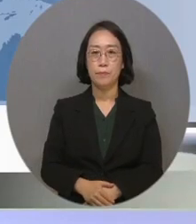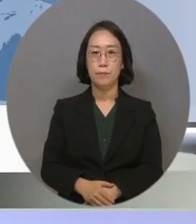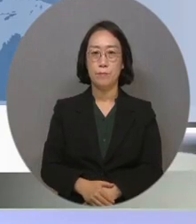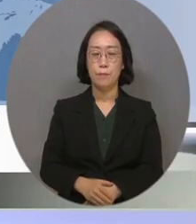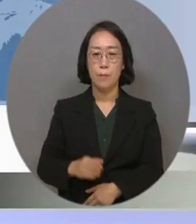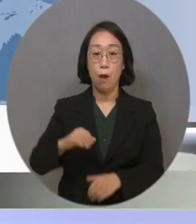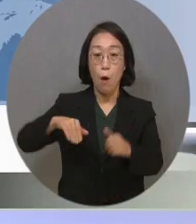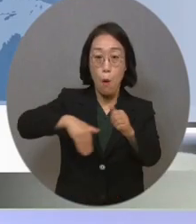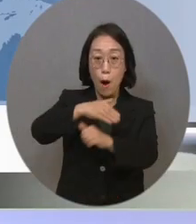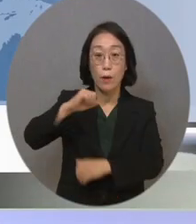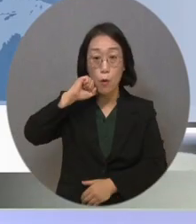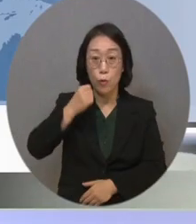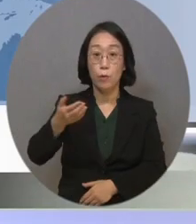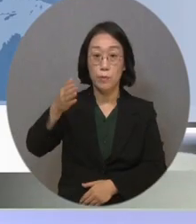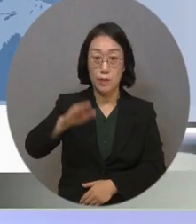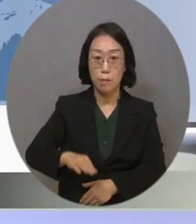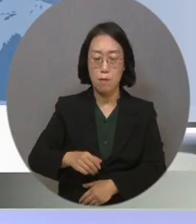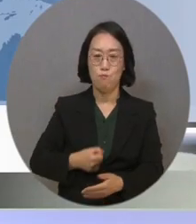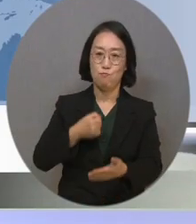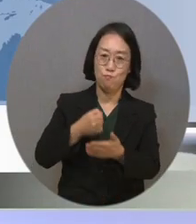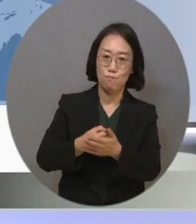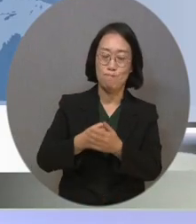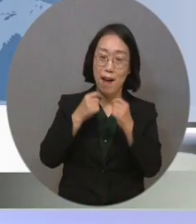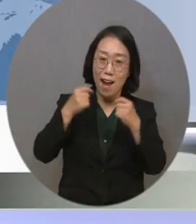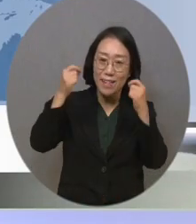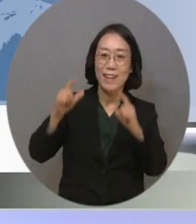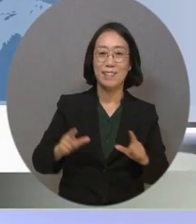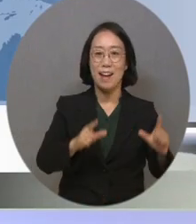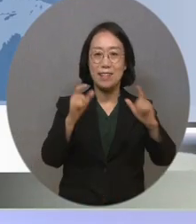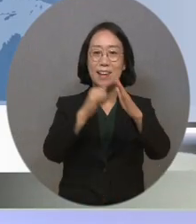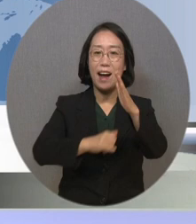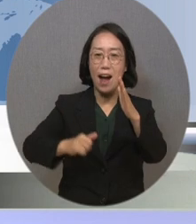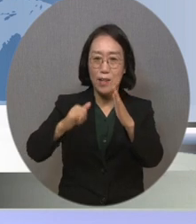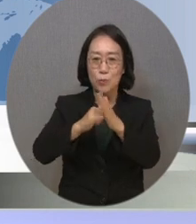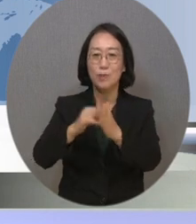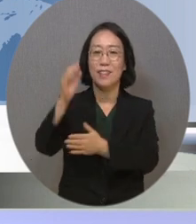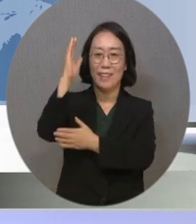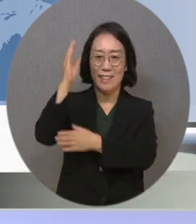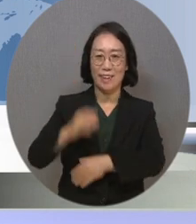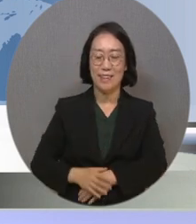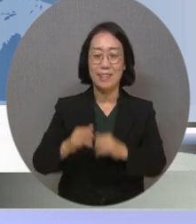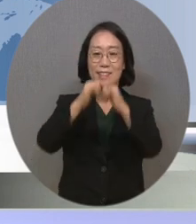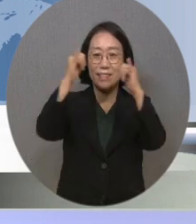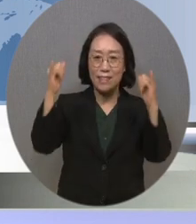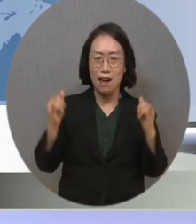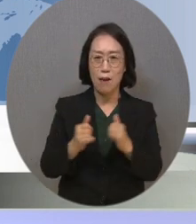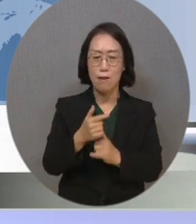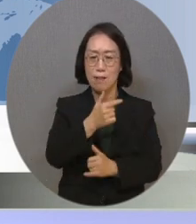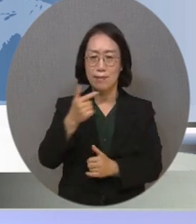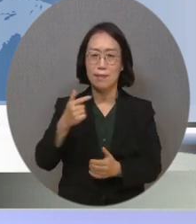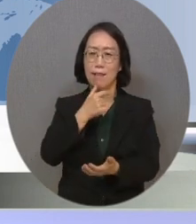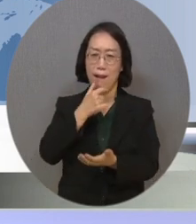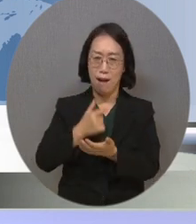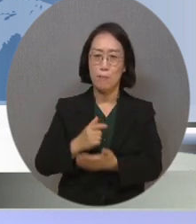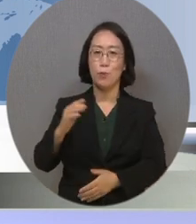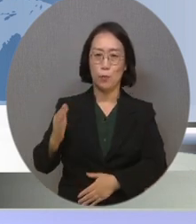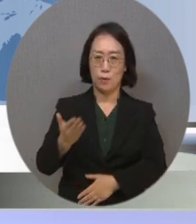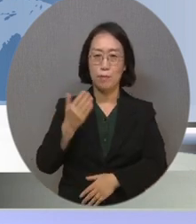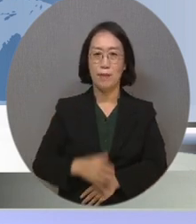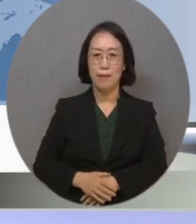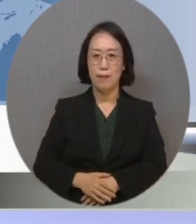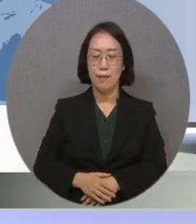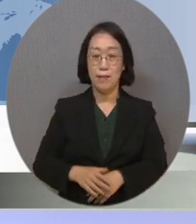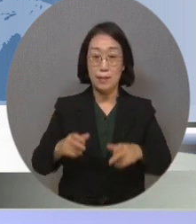어려운 환경 속에서도 씩씩하게 살아온 장애인 가족들의 이야기는 사회에 큰 울림을 전하고 합니다